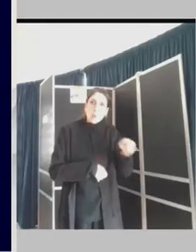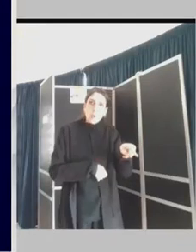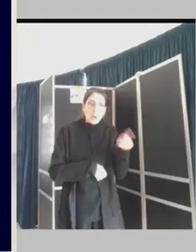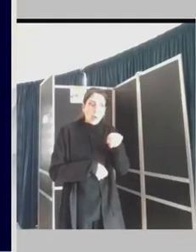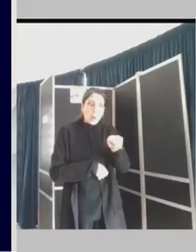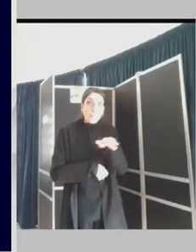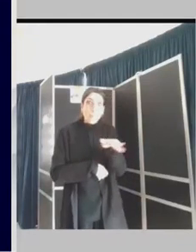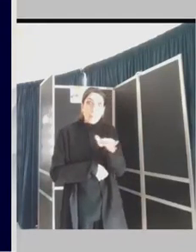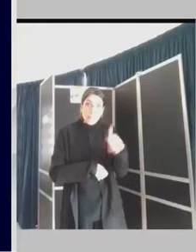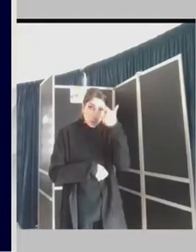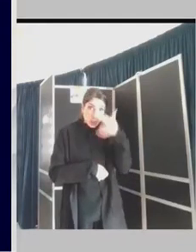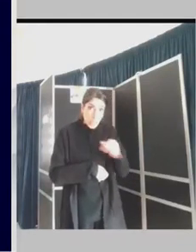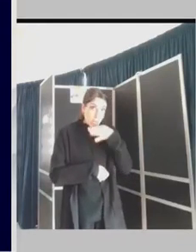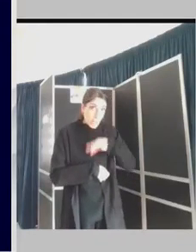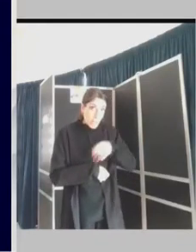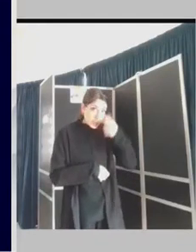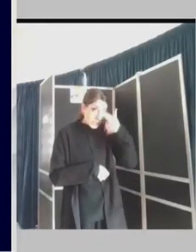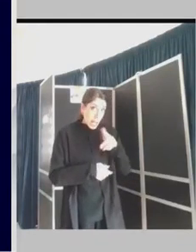e salva una vita.